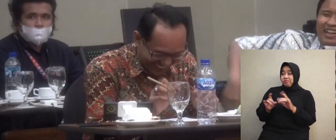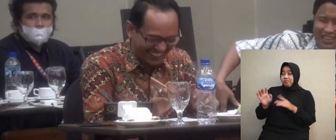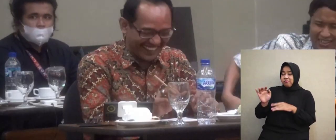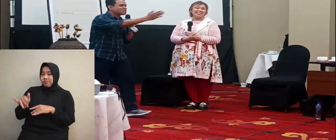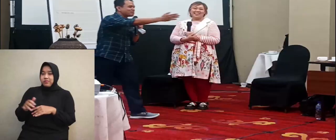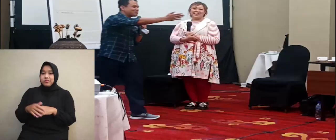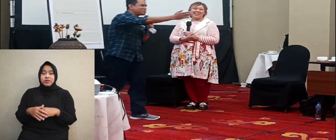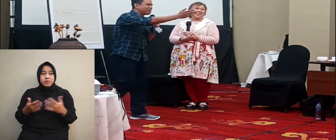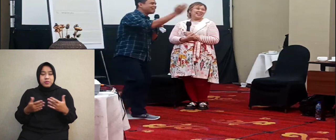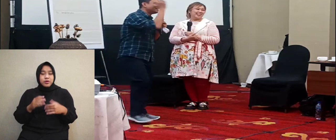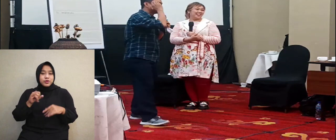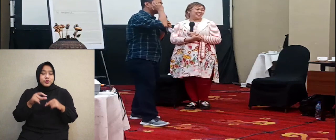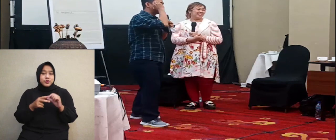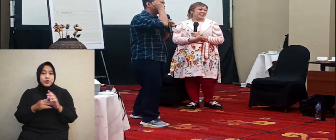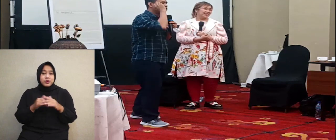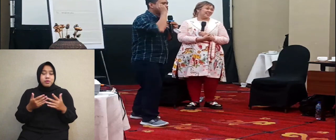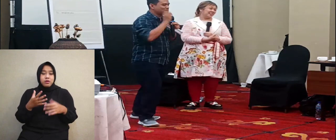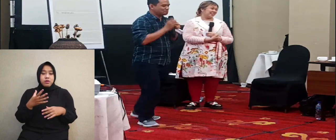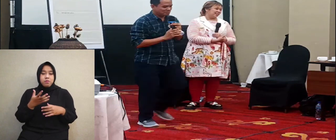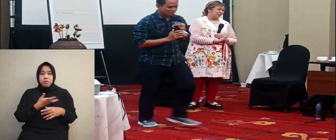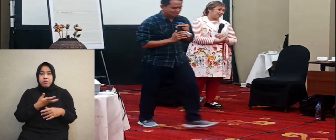itu gimana Mas Joni